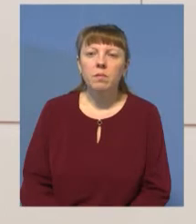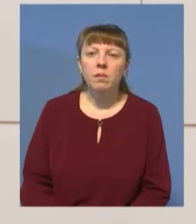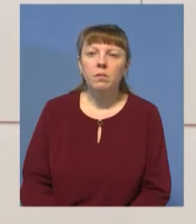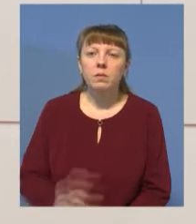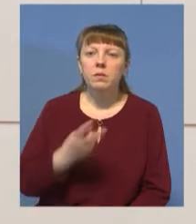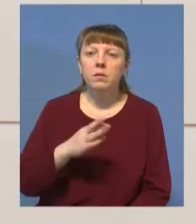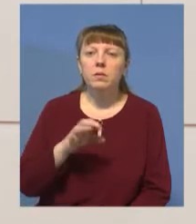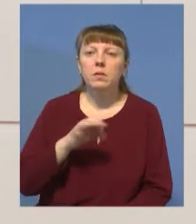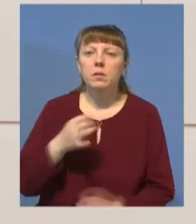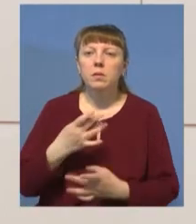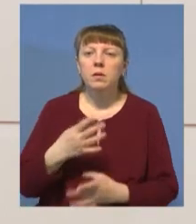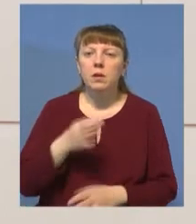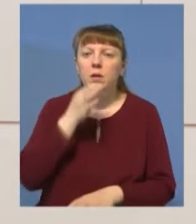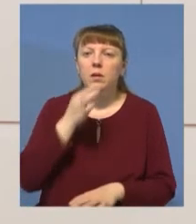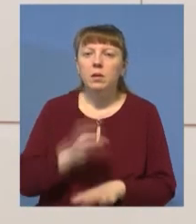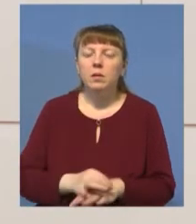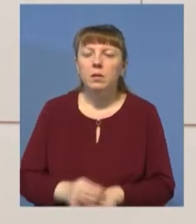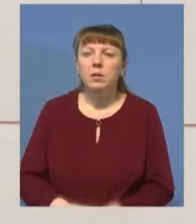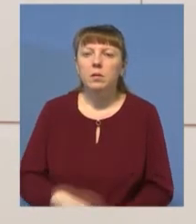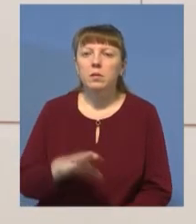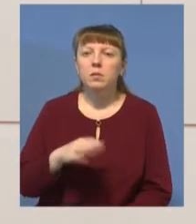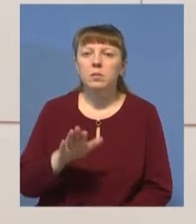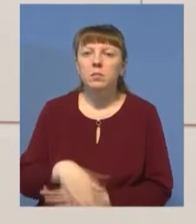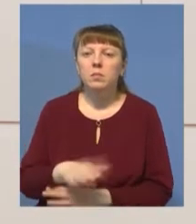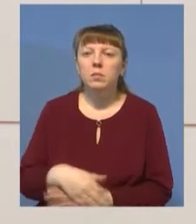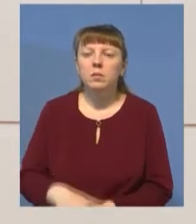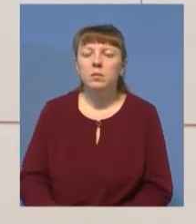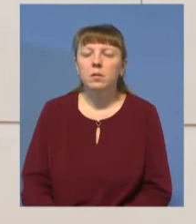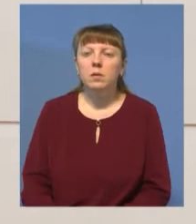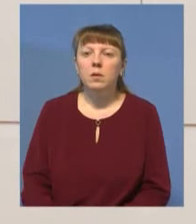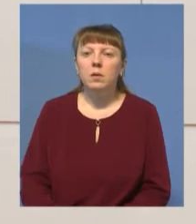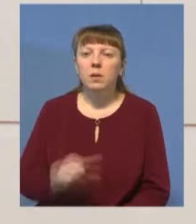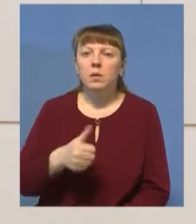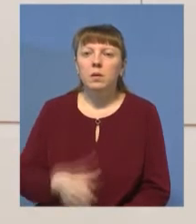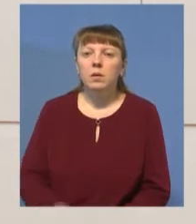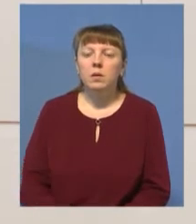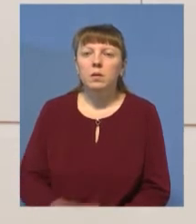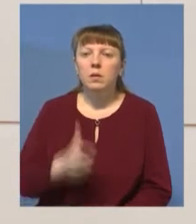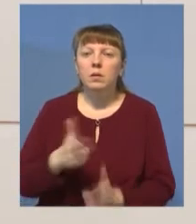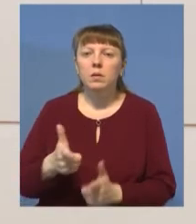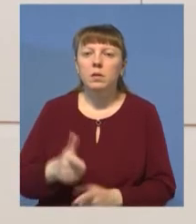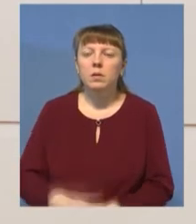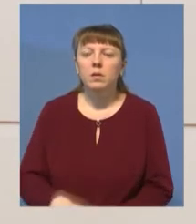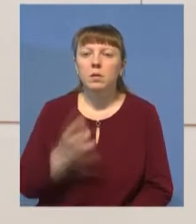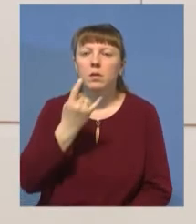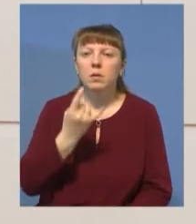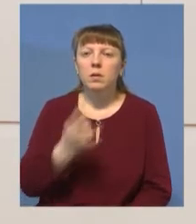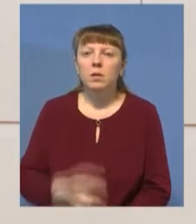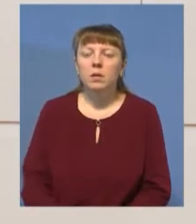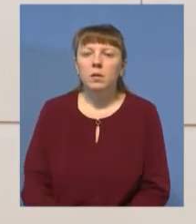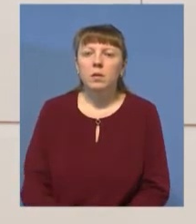было доведено ответчиком то, что у него отсутствовал материал для изготовления данного